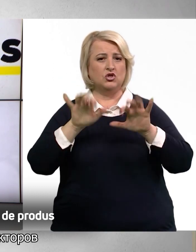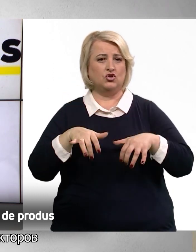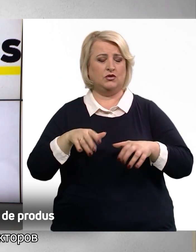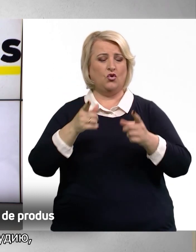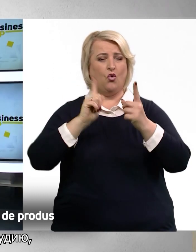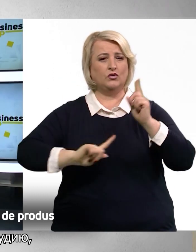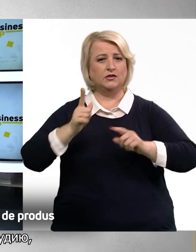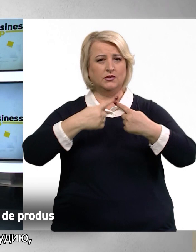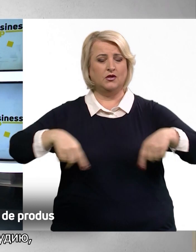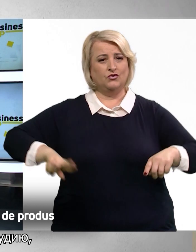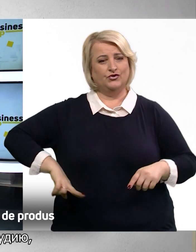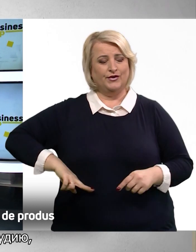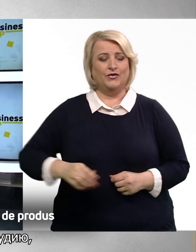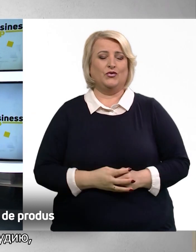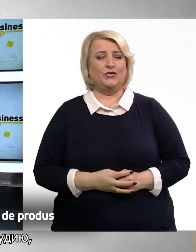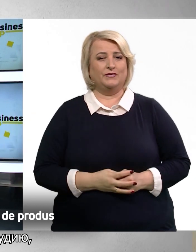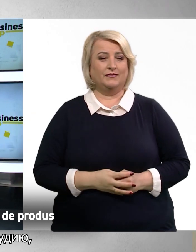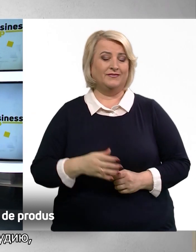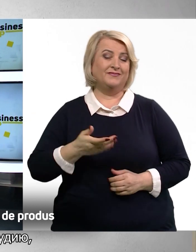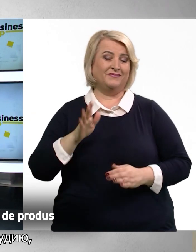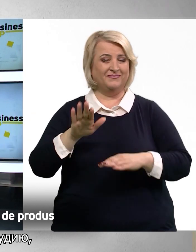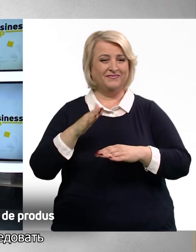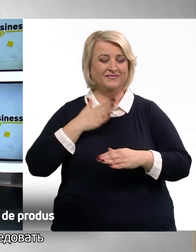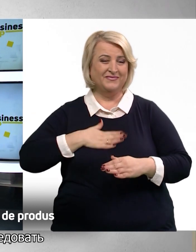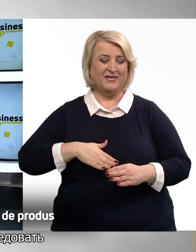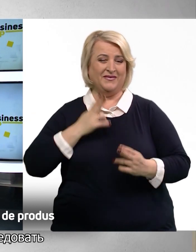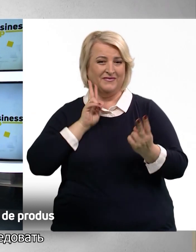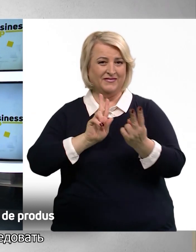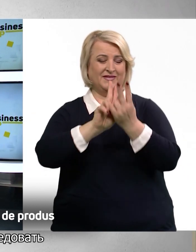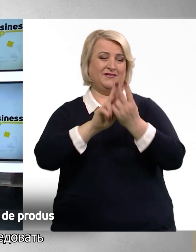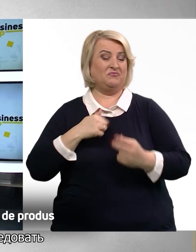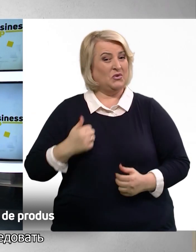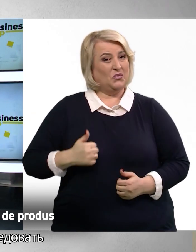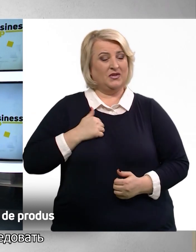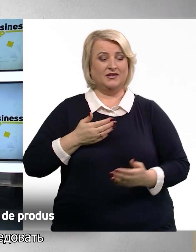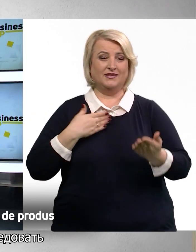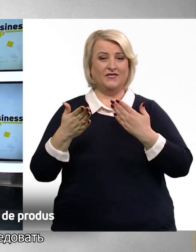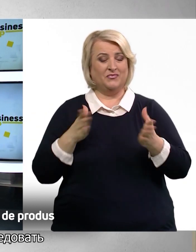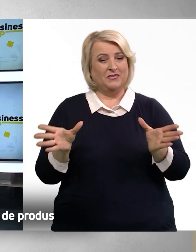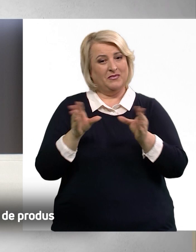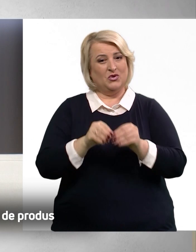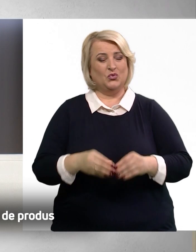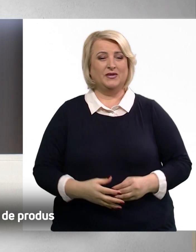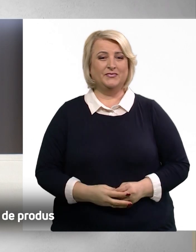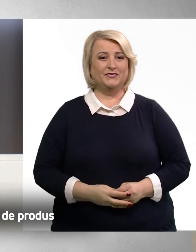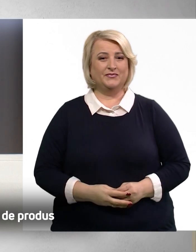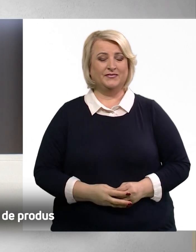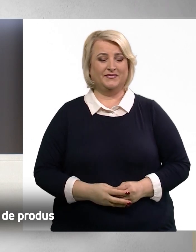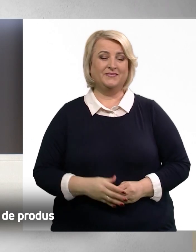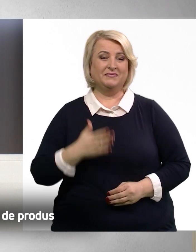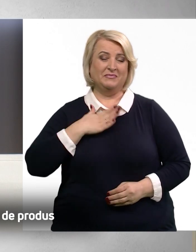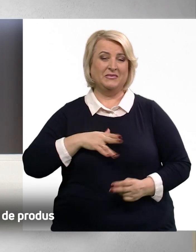Junior Achievement. Domnul Alexandru, bine ați venit la noi în studio. Este o onoare pentru mine să vorbim împreună cu dumneavoastră. Bine v-am